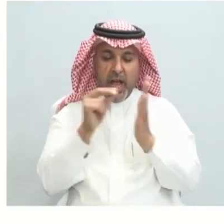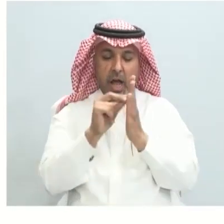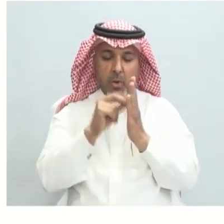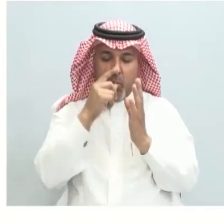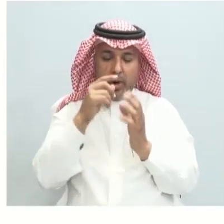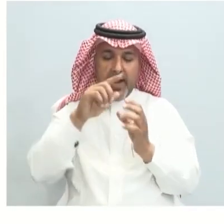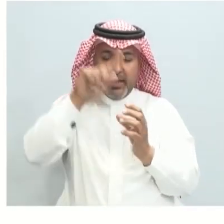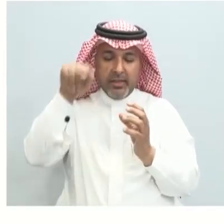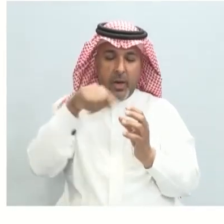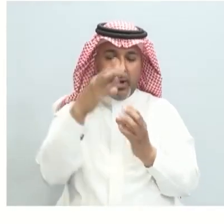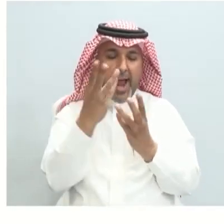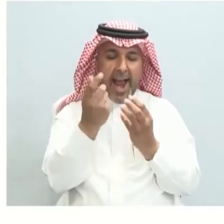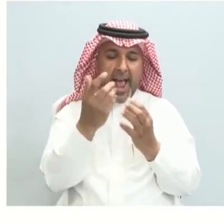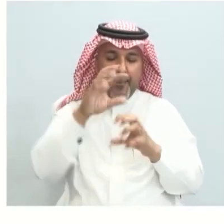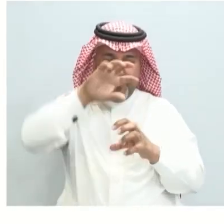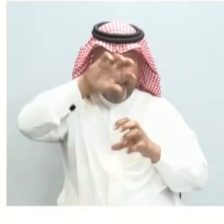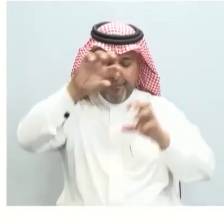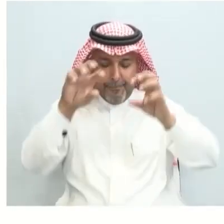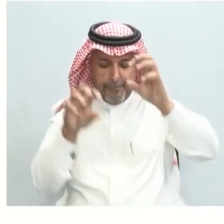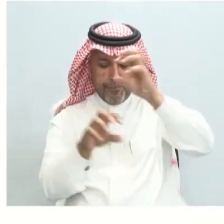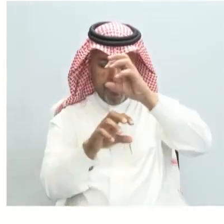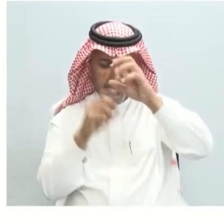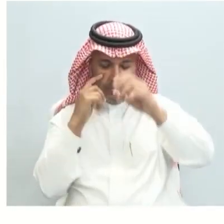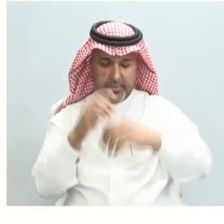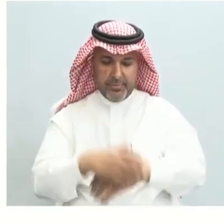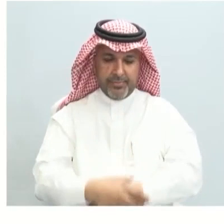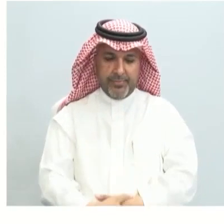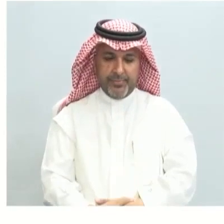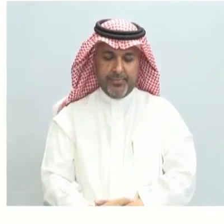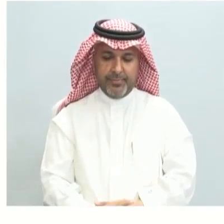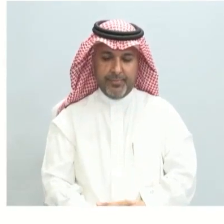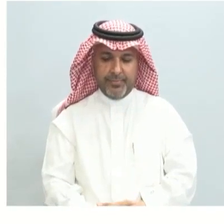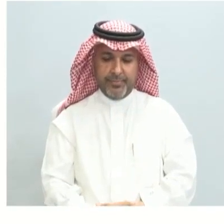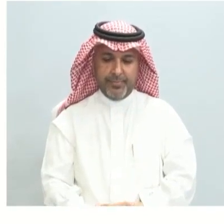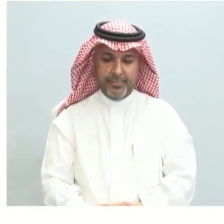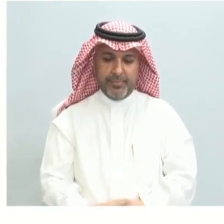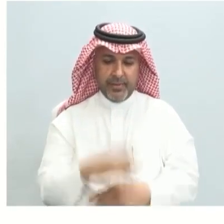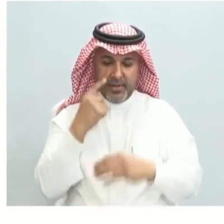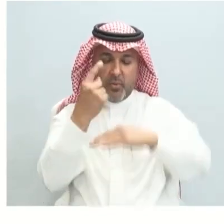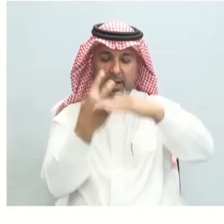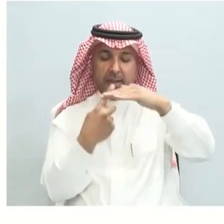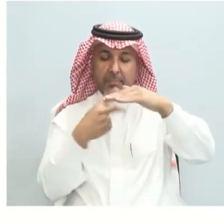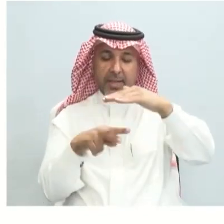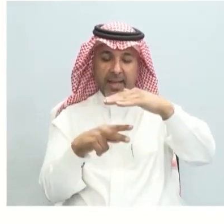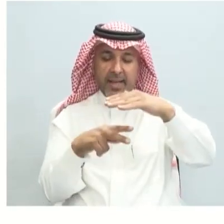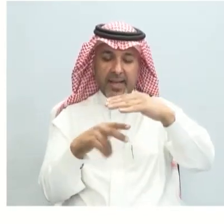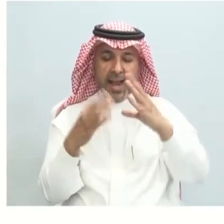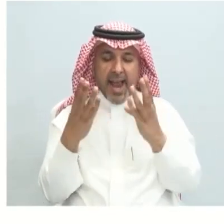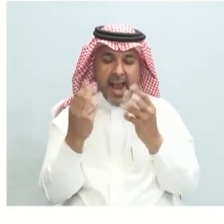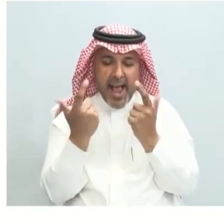طول الدورة للدالة 1/100 ثانية فإن التردد حيكون 100 دورة في الثانية